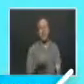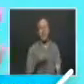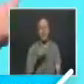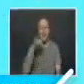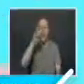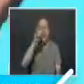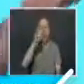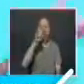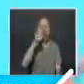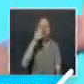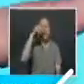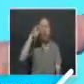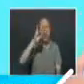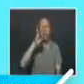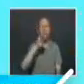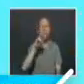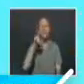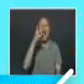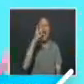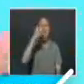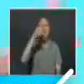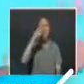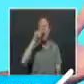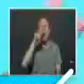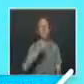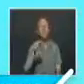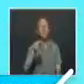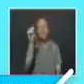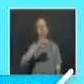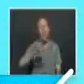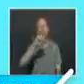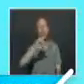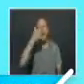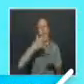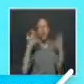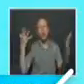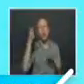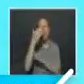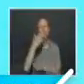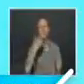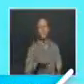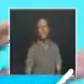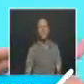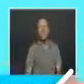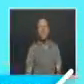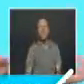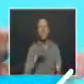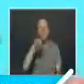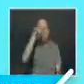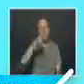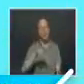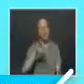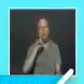חיים. זה הסמרטוט, זה קאפו. מי זה אבישי בן חיים? זה הסמרטוט הכי גדול במדינת ישראל. זה בן אדם שקורא